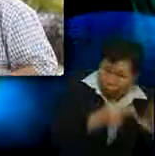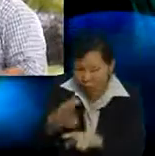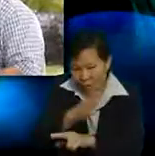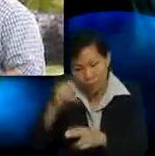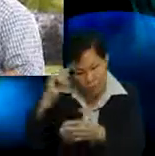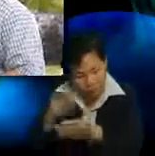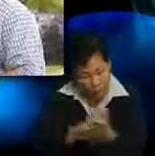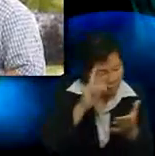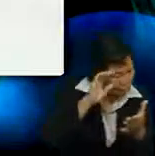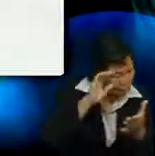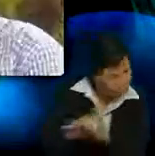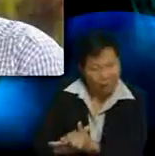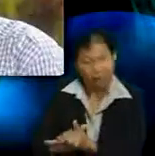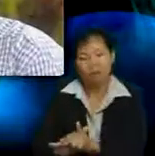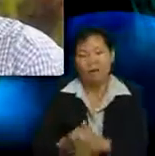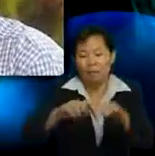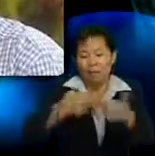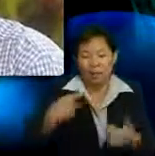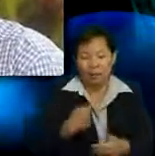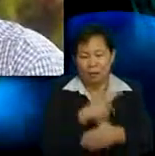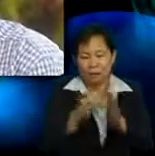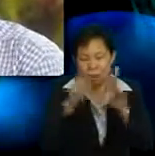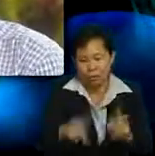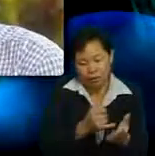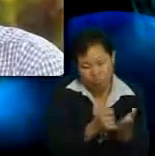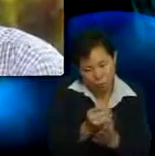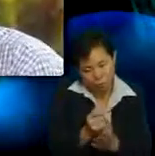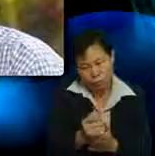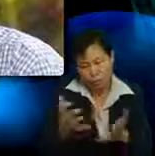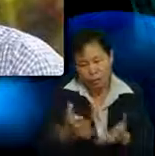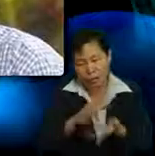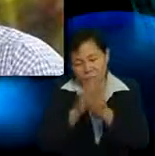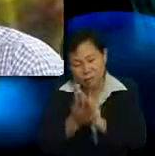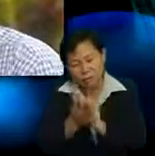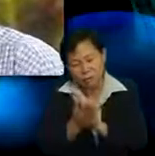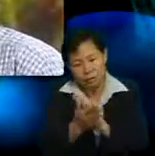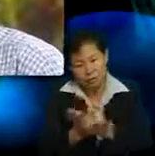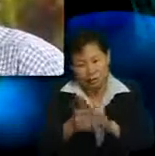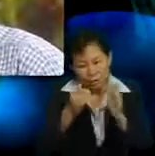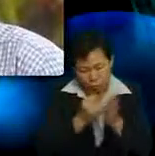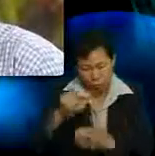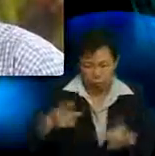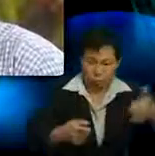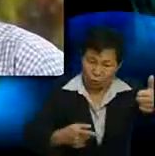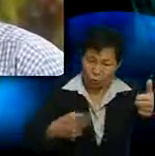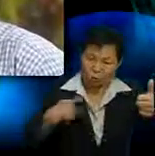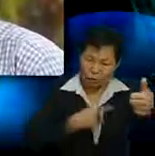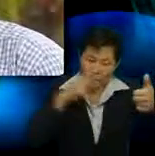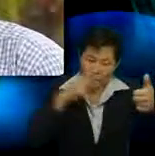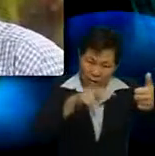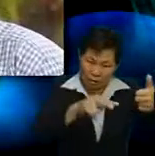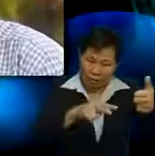percaya, mempercayai. Bagaimana kita nak menjadi seorang yang jujur? Nak menjadi seorang jujur, adik-adik, pertama kita mesti melihat